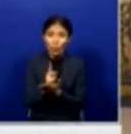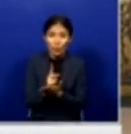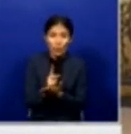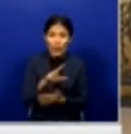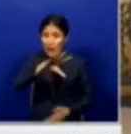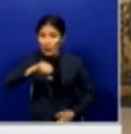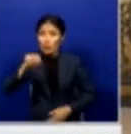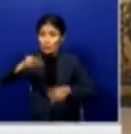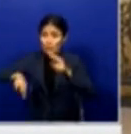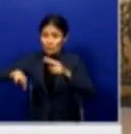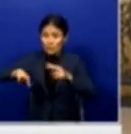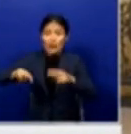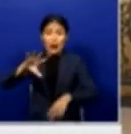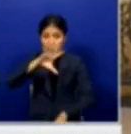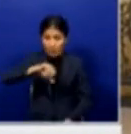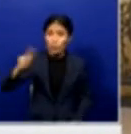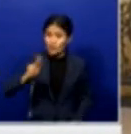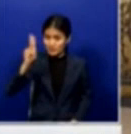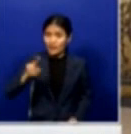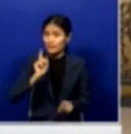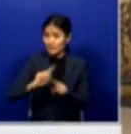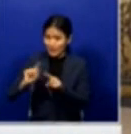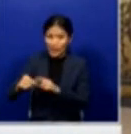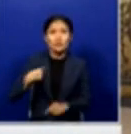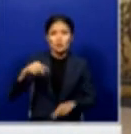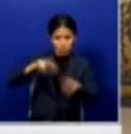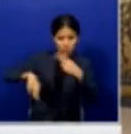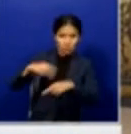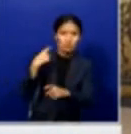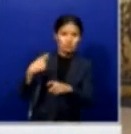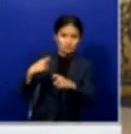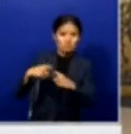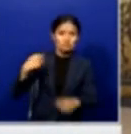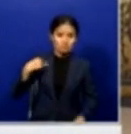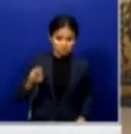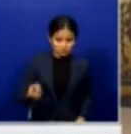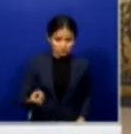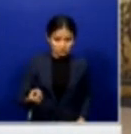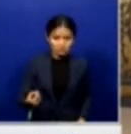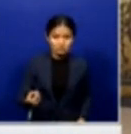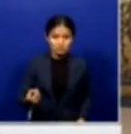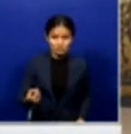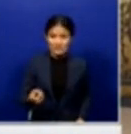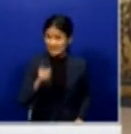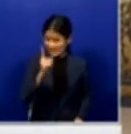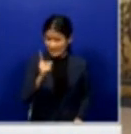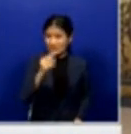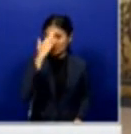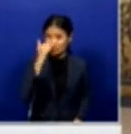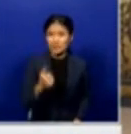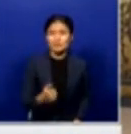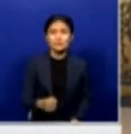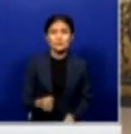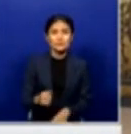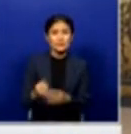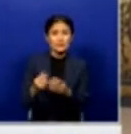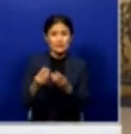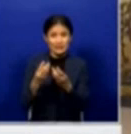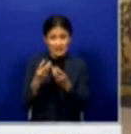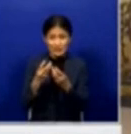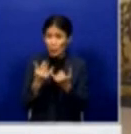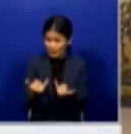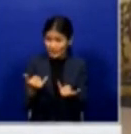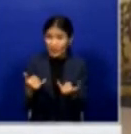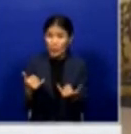การแสดงตัวเลขให้ได้เห็นก่อนอนุมัตินะครับจริงๆมันควรจะกลับกันจริงๆวันนี้ท่านควรจะเอารายละเอียดมา